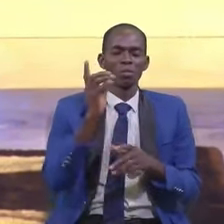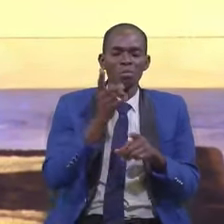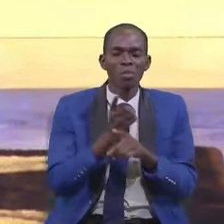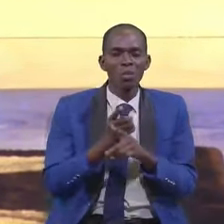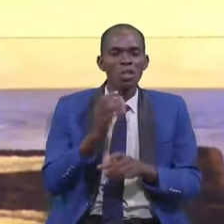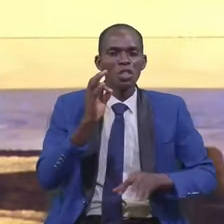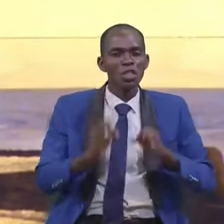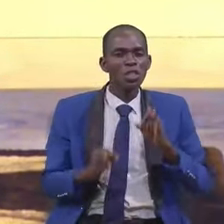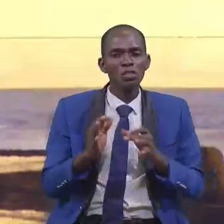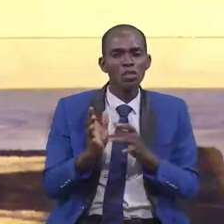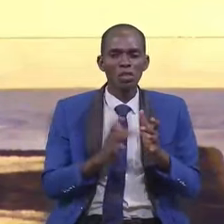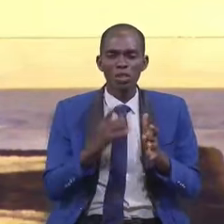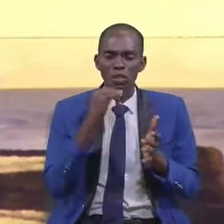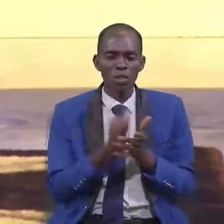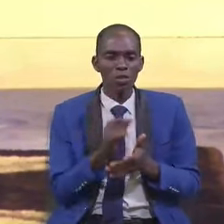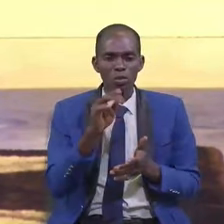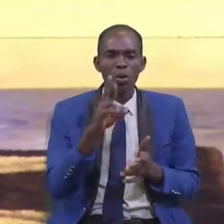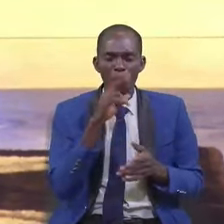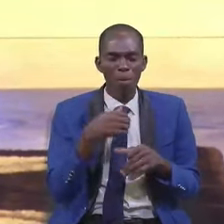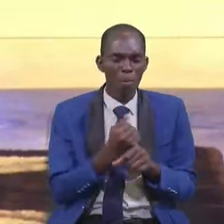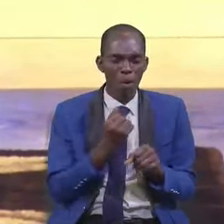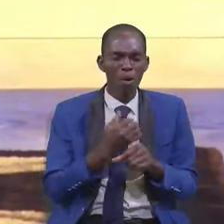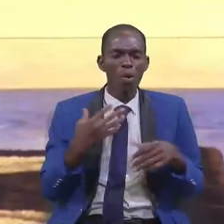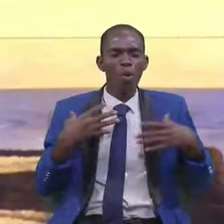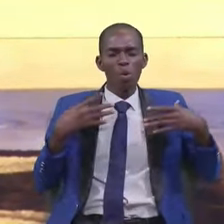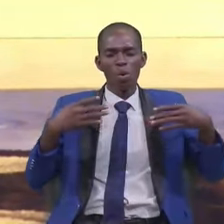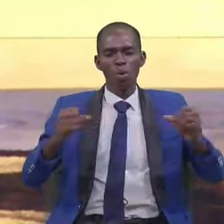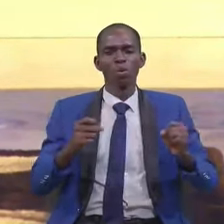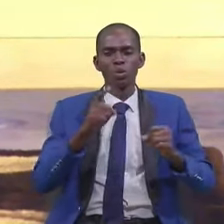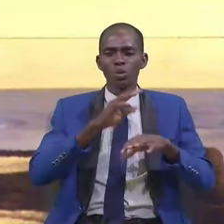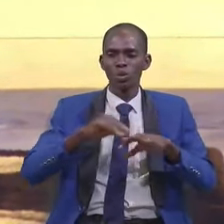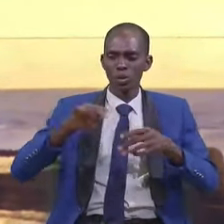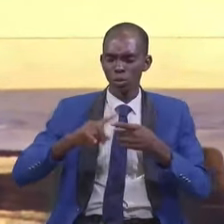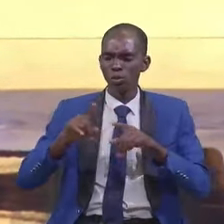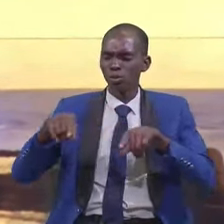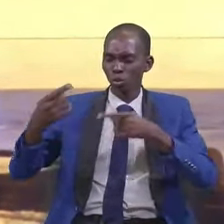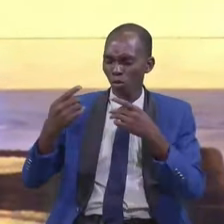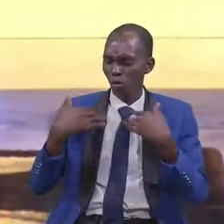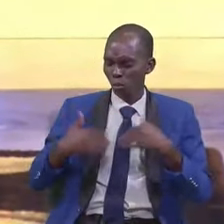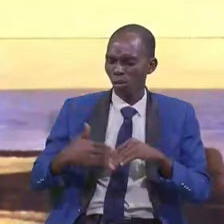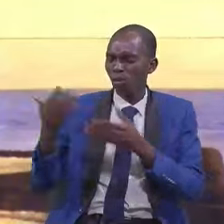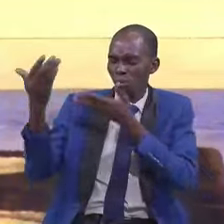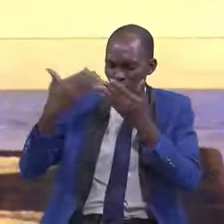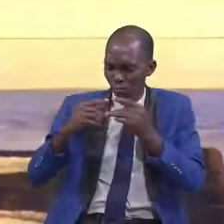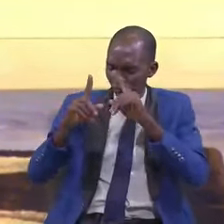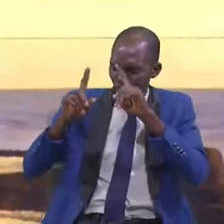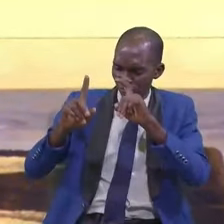pas aller ici, aller ici, là. Il dit que vous êtes guéri. Et voilà, vous êtes guéri.